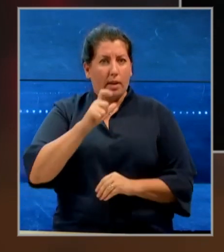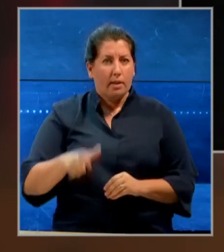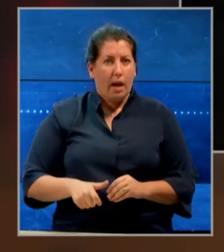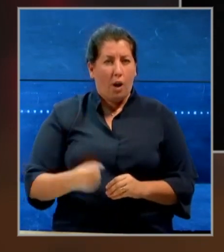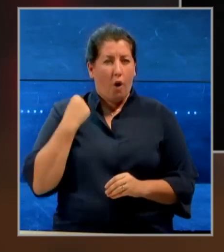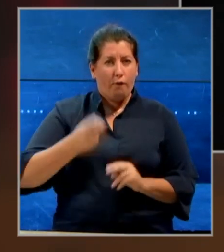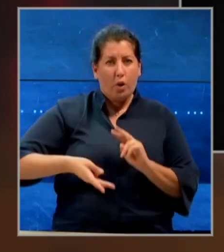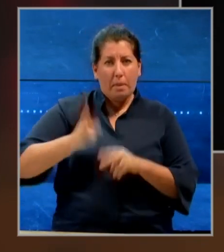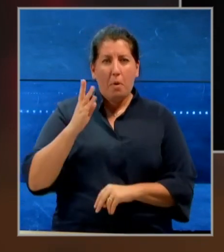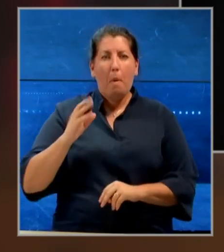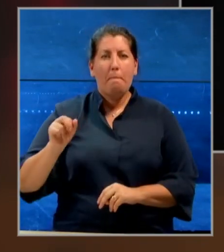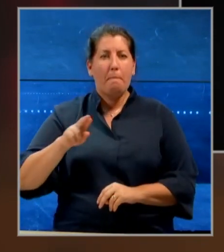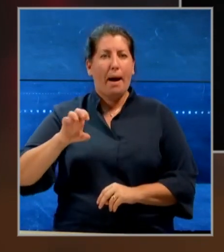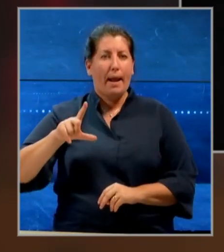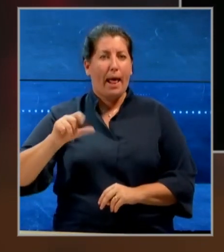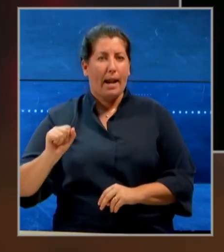che sia un Vatus,